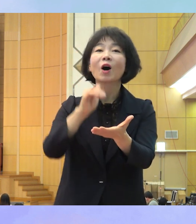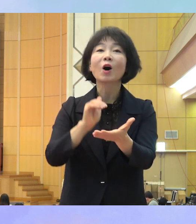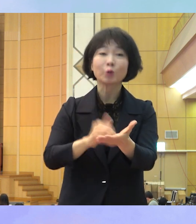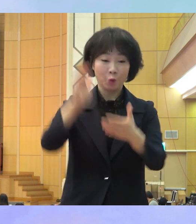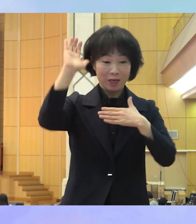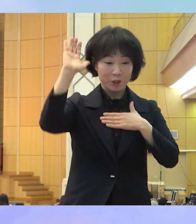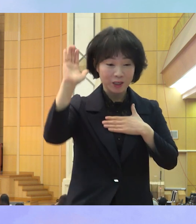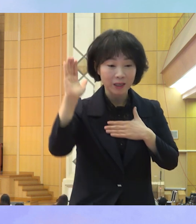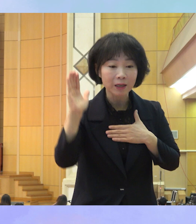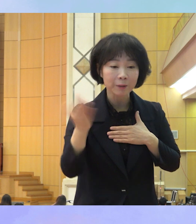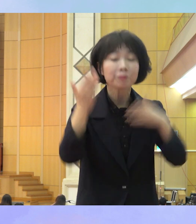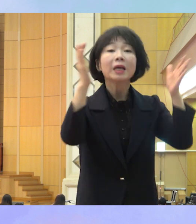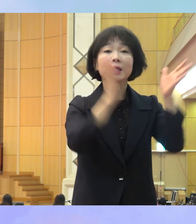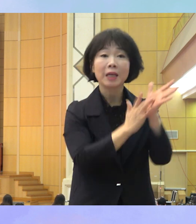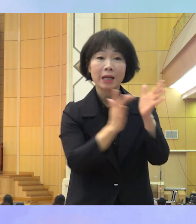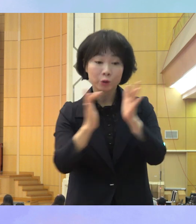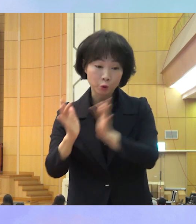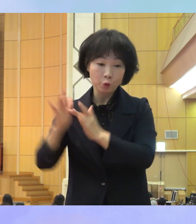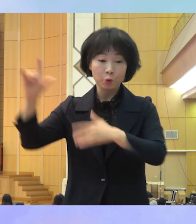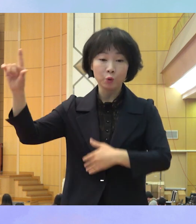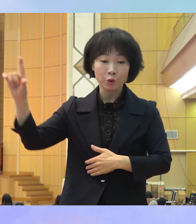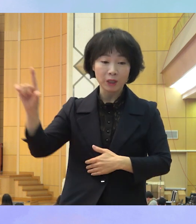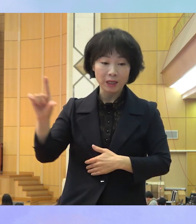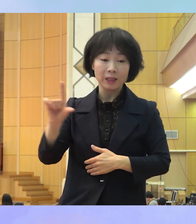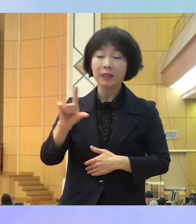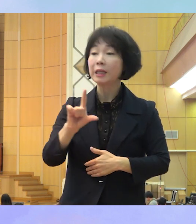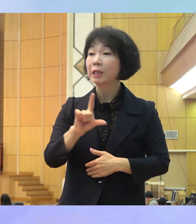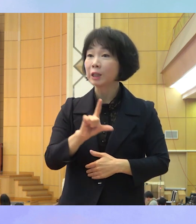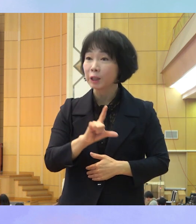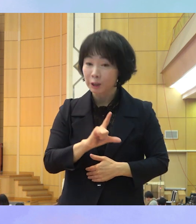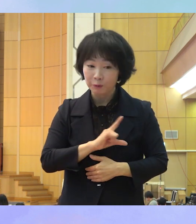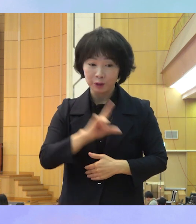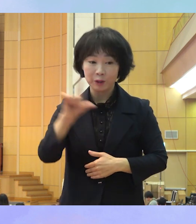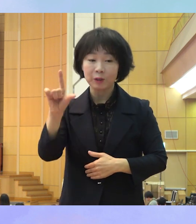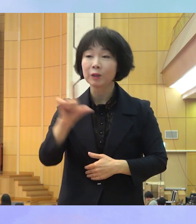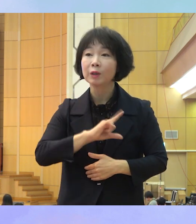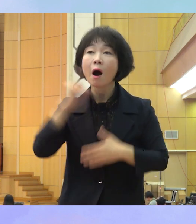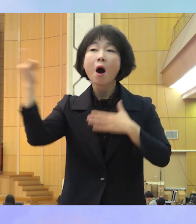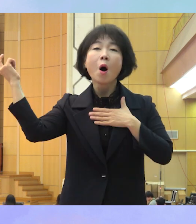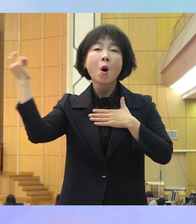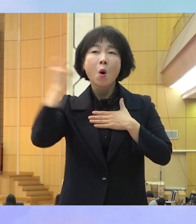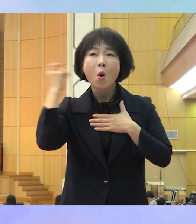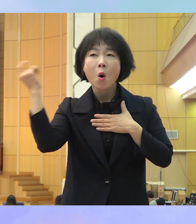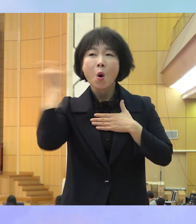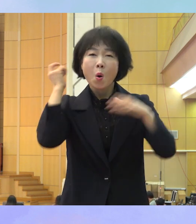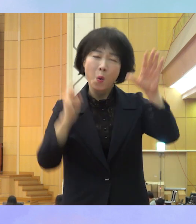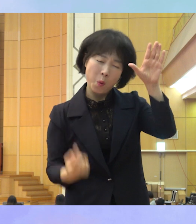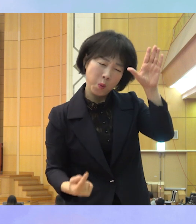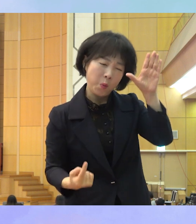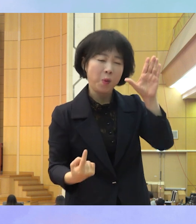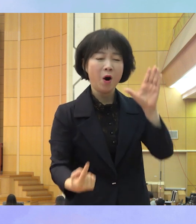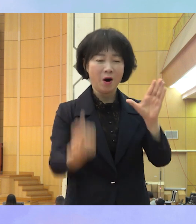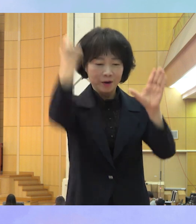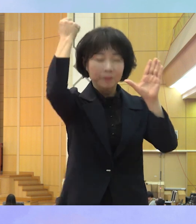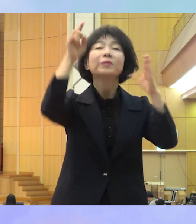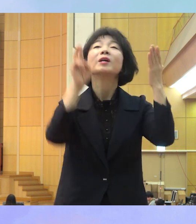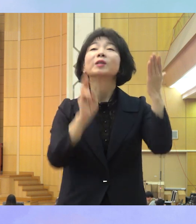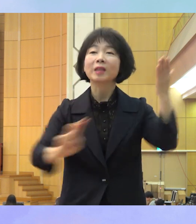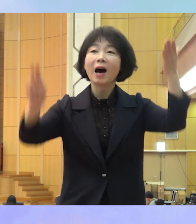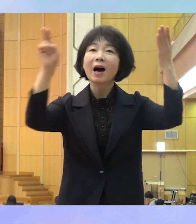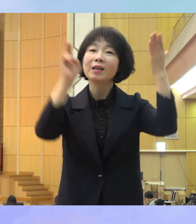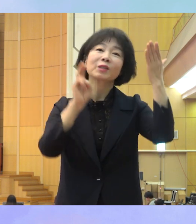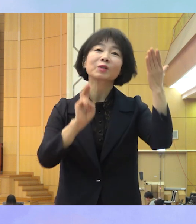구원의 반석 되신 예수의 이름을 소리